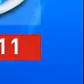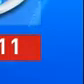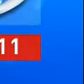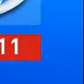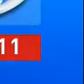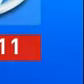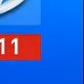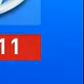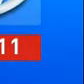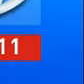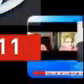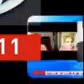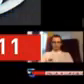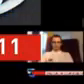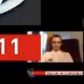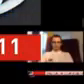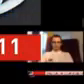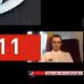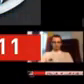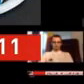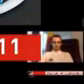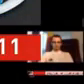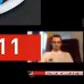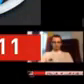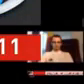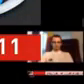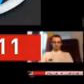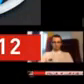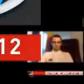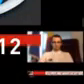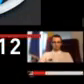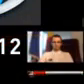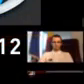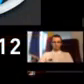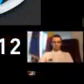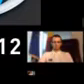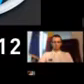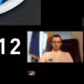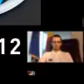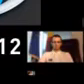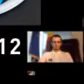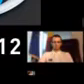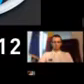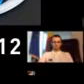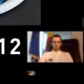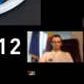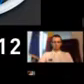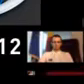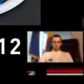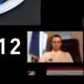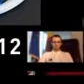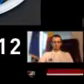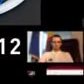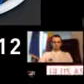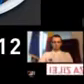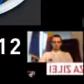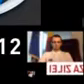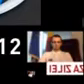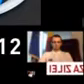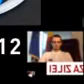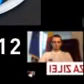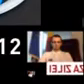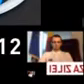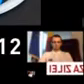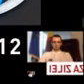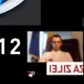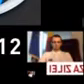că toți ne protejăm, dar toți ne dorim să trăim într-un mediu sănătos și să avem copii sănătoși, dar să avem cu ce